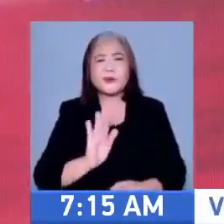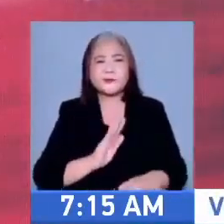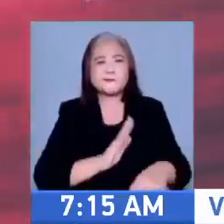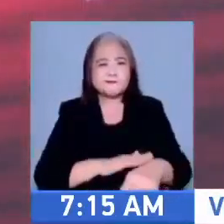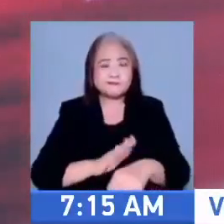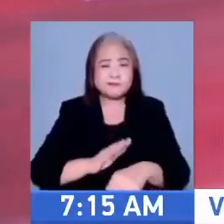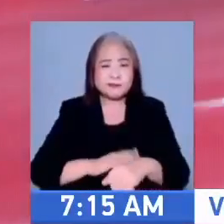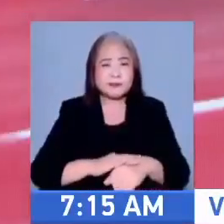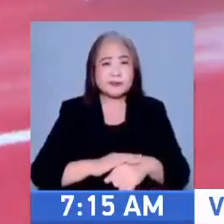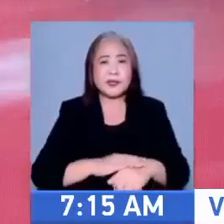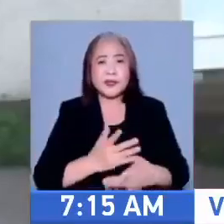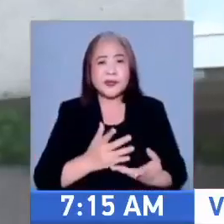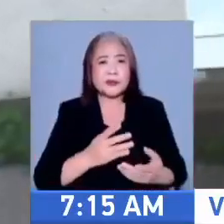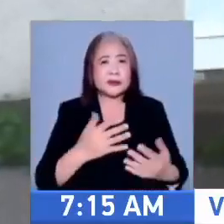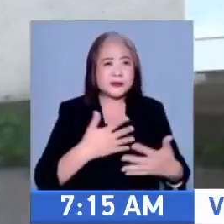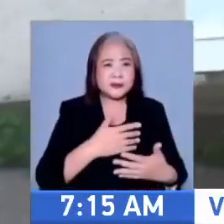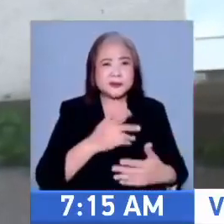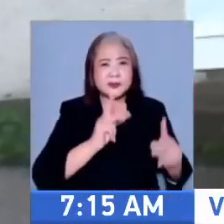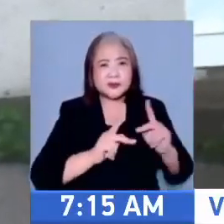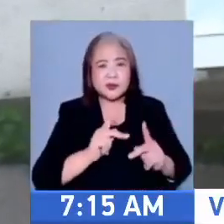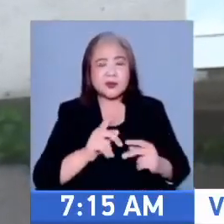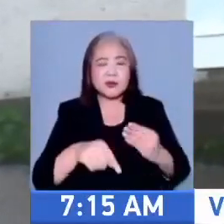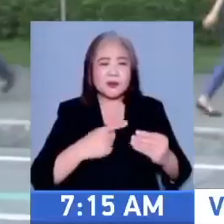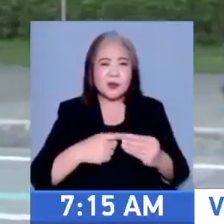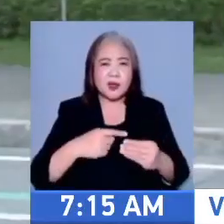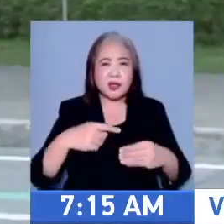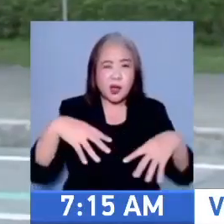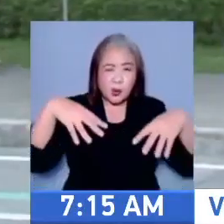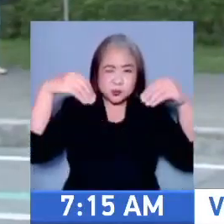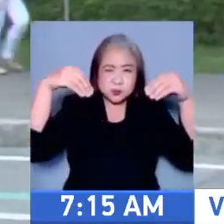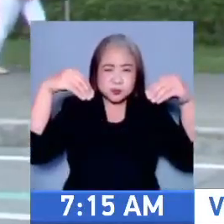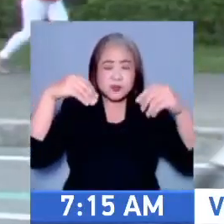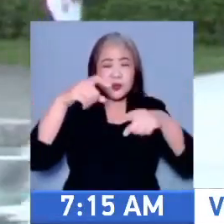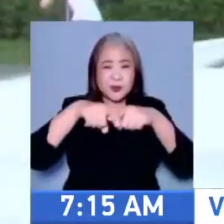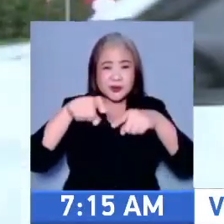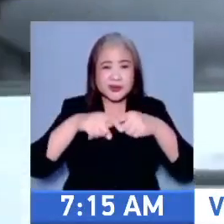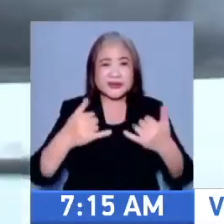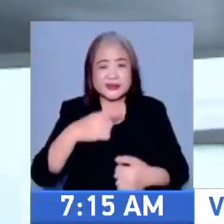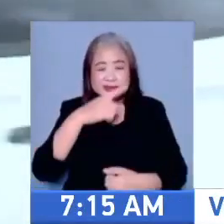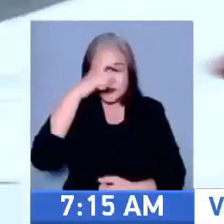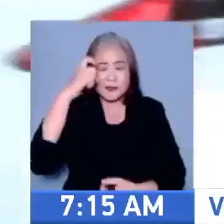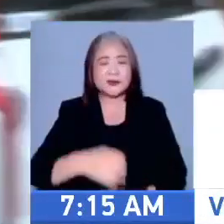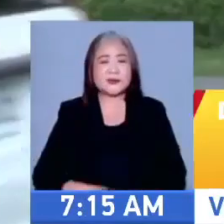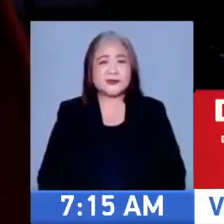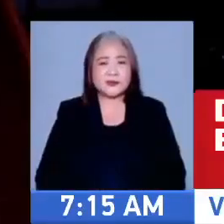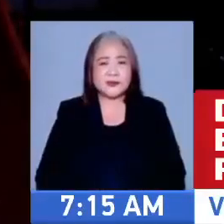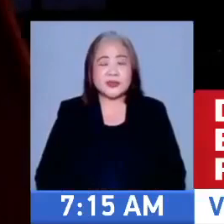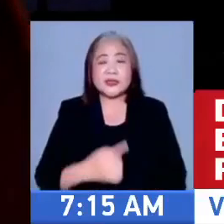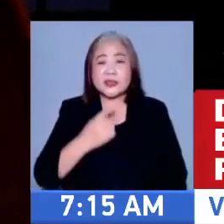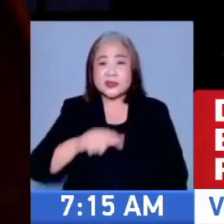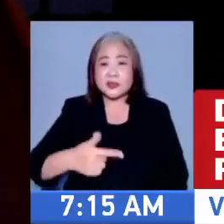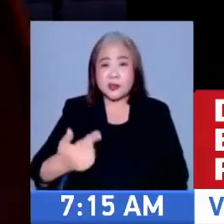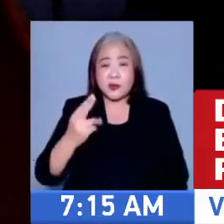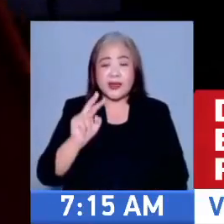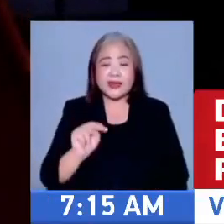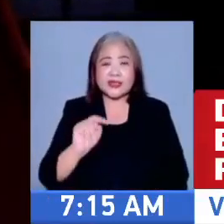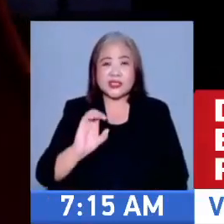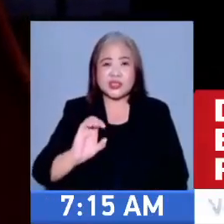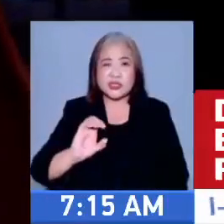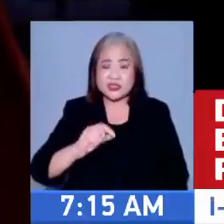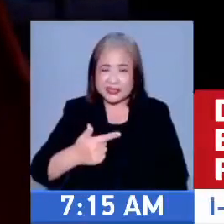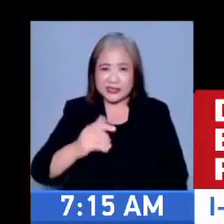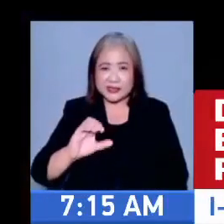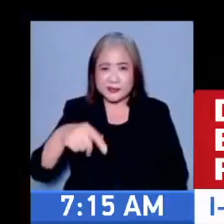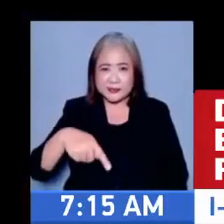ngayong tag-init. Sinabi yan ni DOE Secretary Rafael Lotilla matapos magbabala ang NGCP na posibleng magka-power